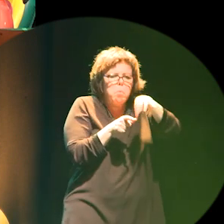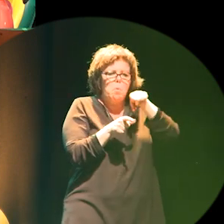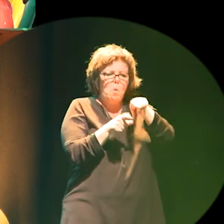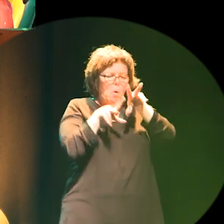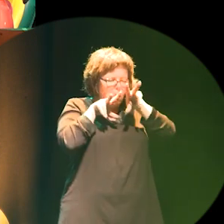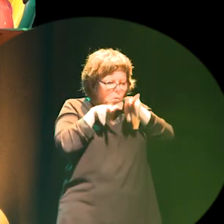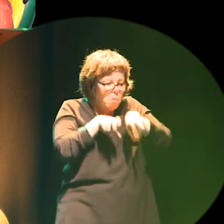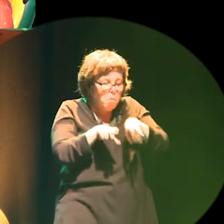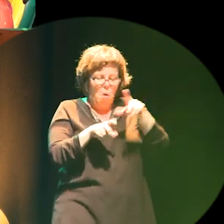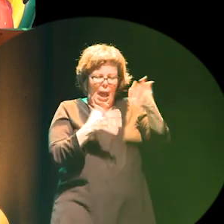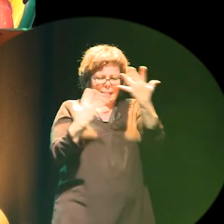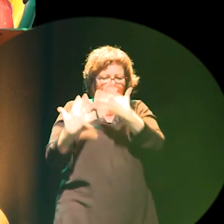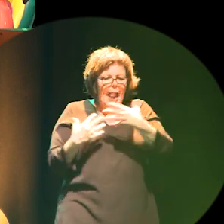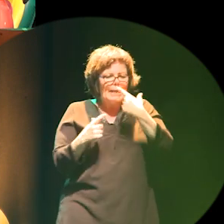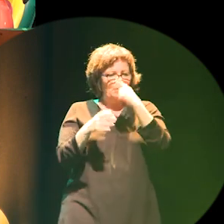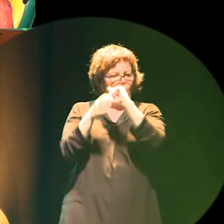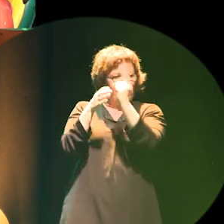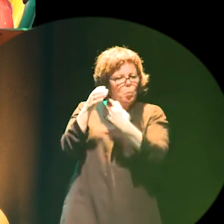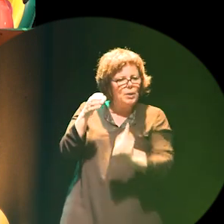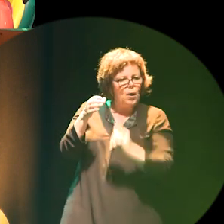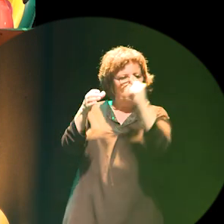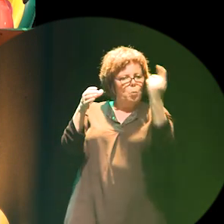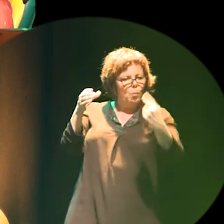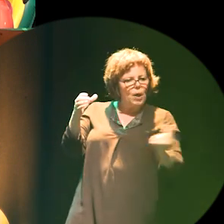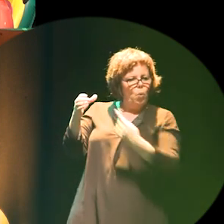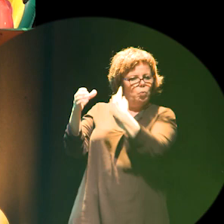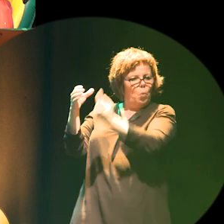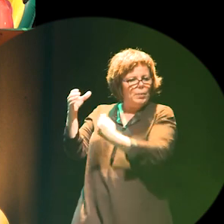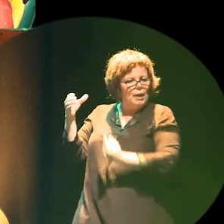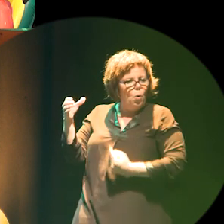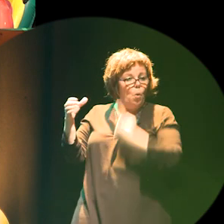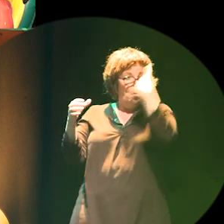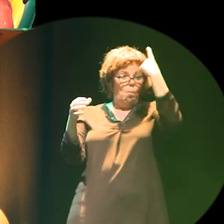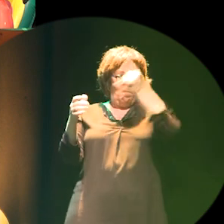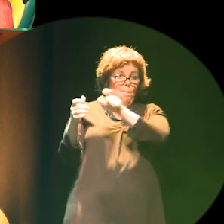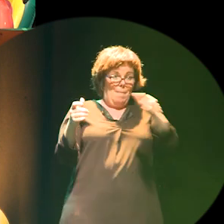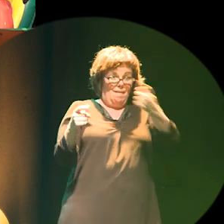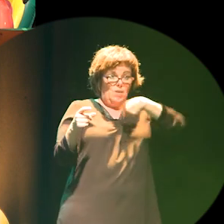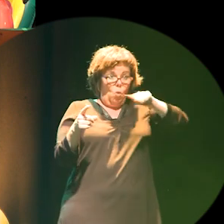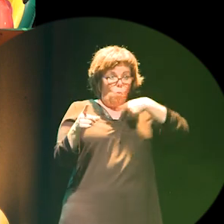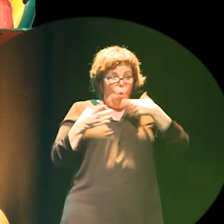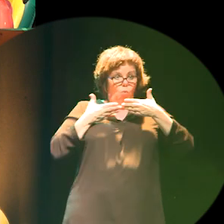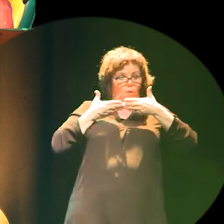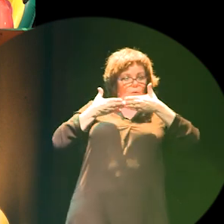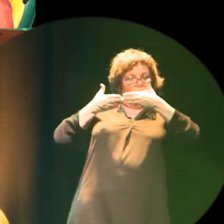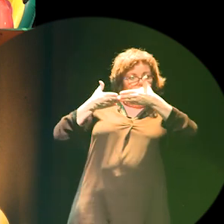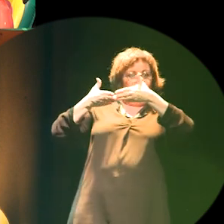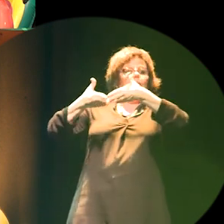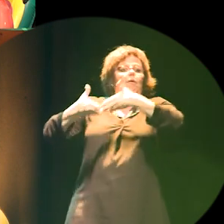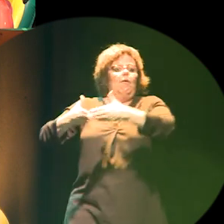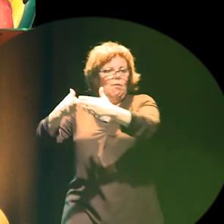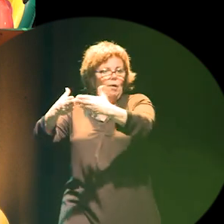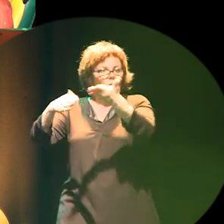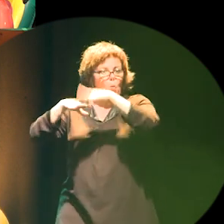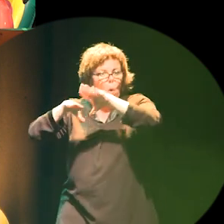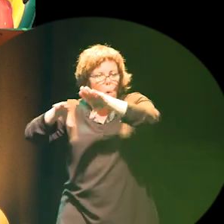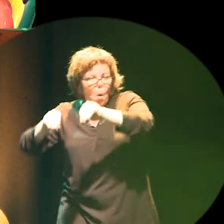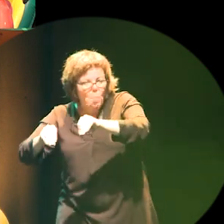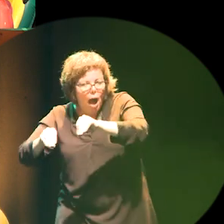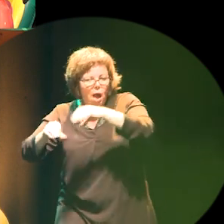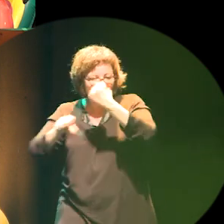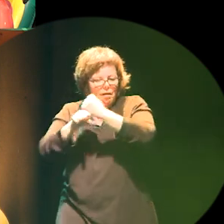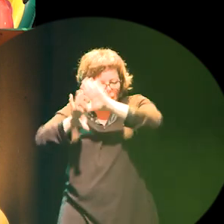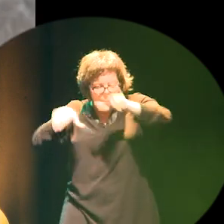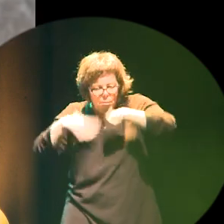ces tourbillons et qui nous permettent à nous d'aller prendre un bateau, un navire océanographique, d'aller sur la zone, faire des prélèvements, travailler jour et